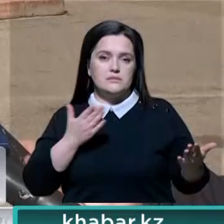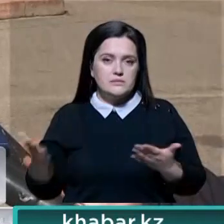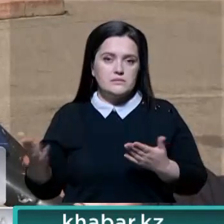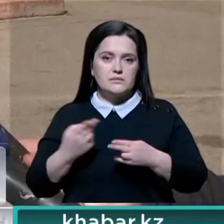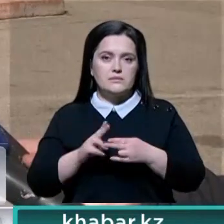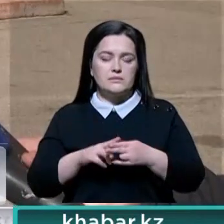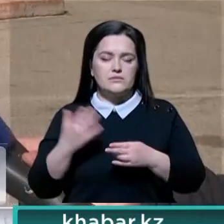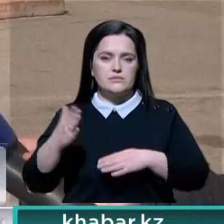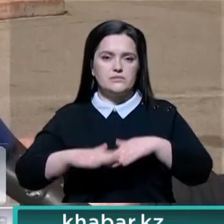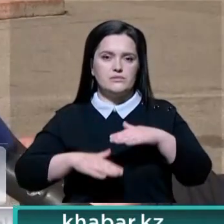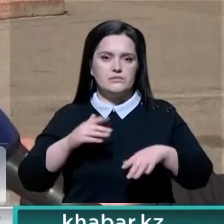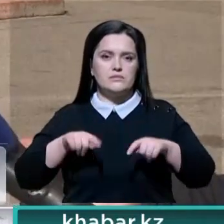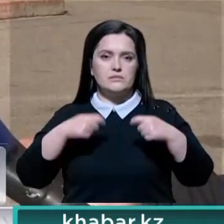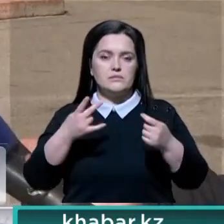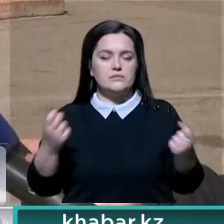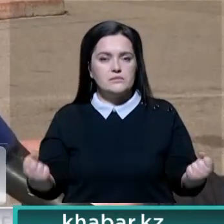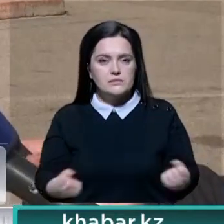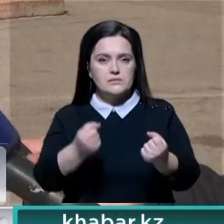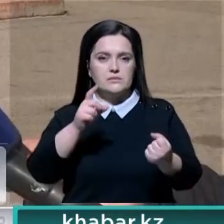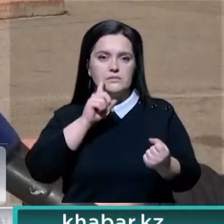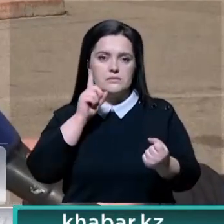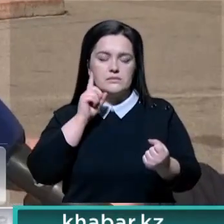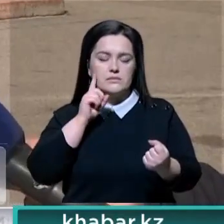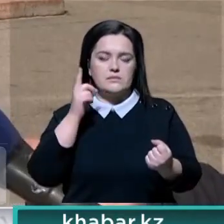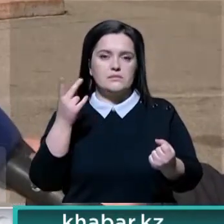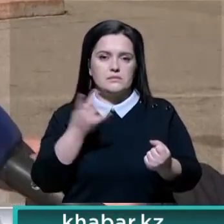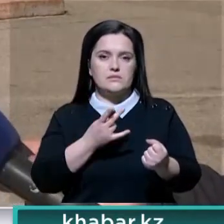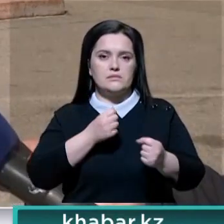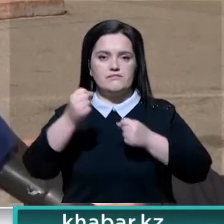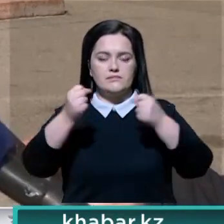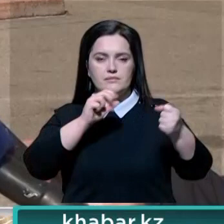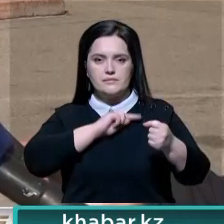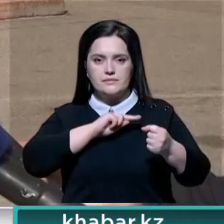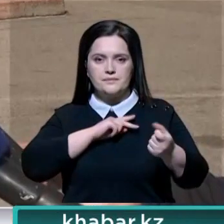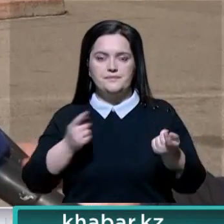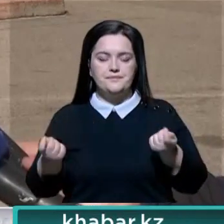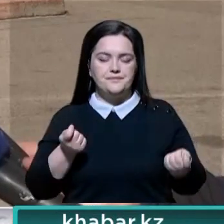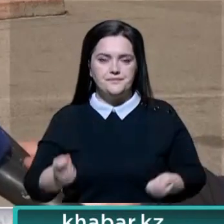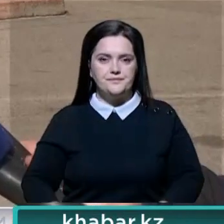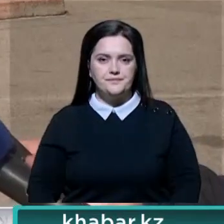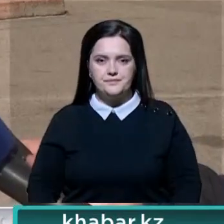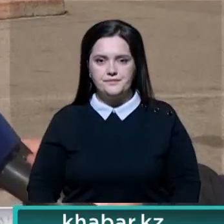в ее руках. Поэтому надо поддерживать молодых. Они должны быть представлены во всех ветвях власти, в том числе в парламенте.